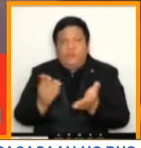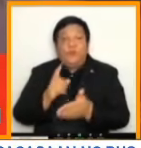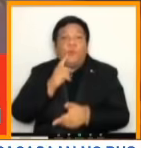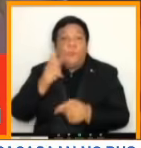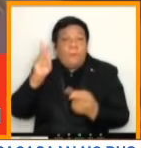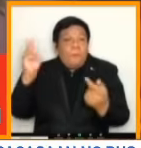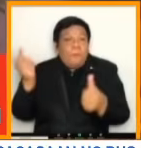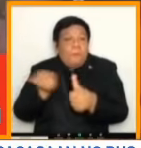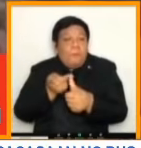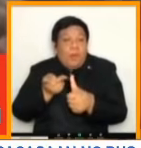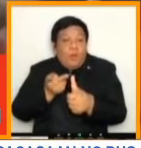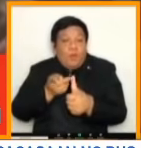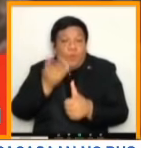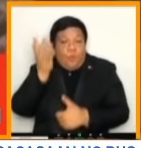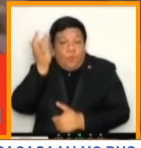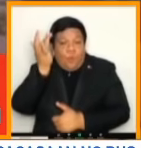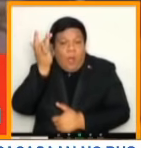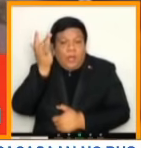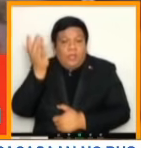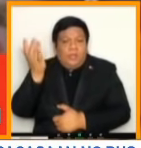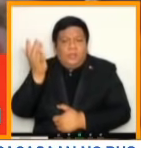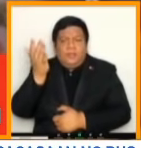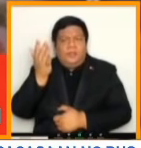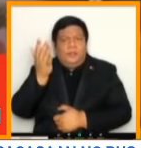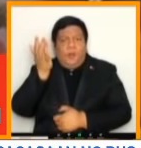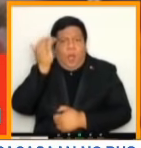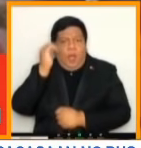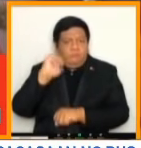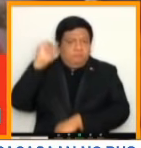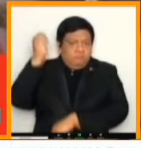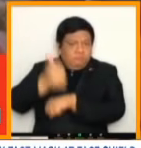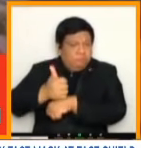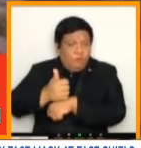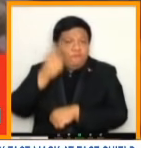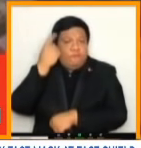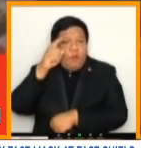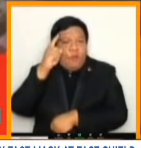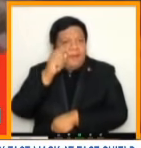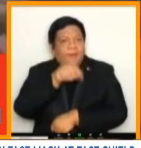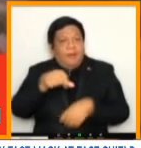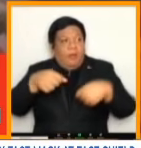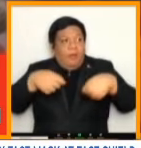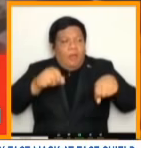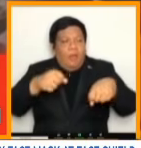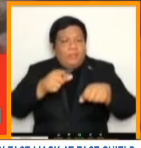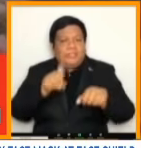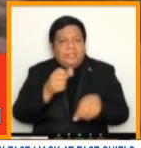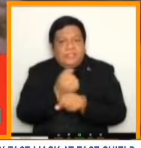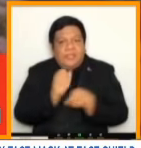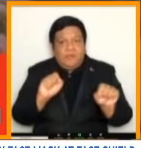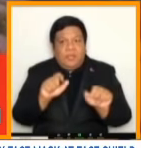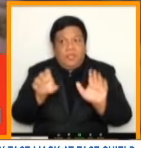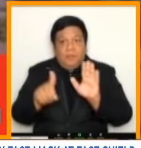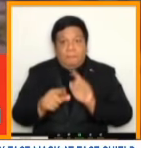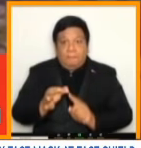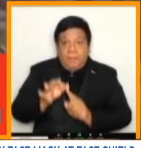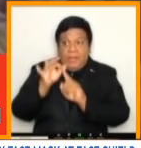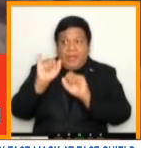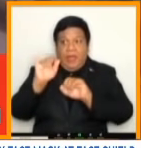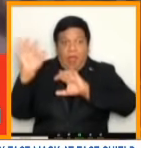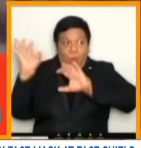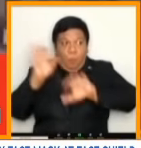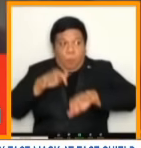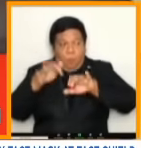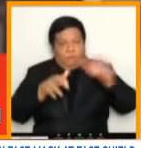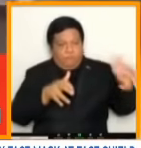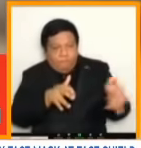reason bakit siya in-implement is para sa safety ng ating mga riders, lalo na kapag masungit ang panahon. No? So